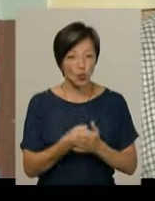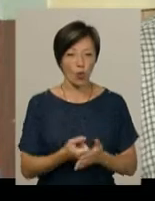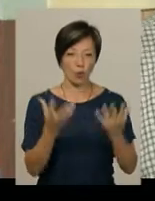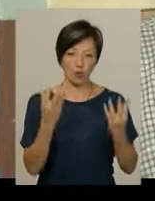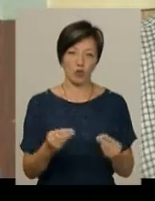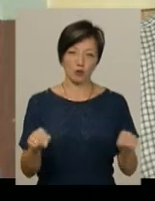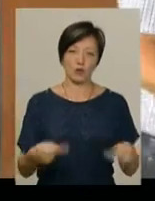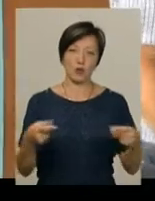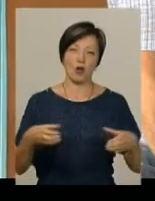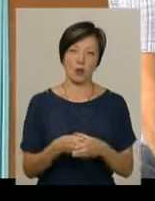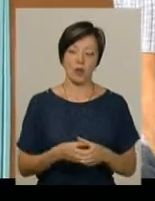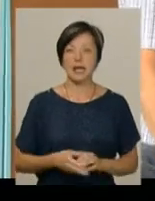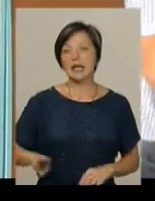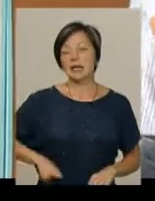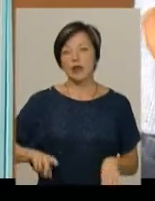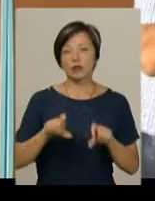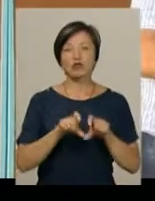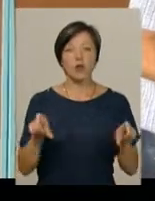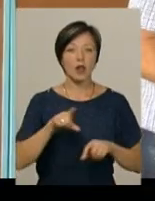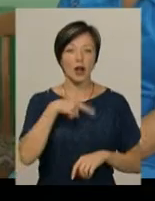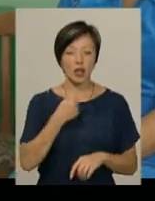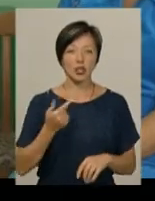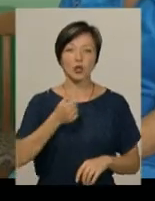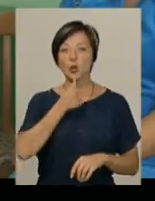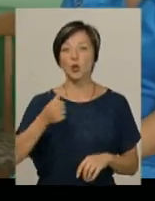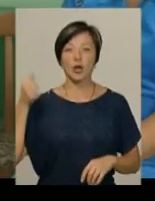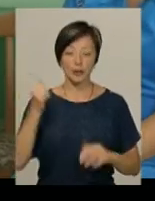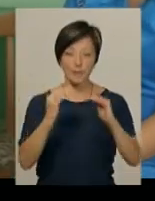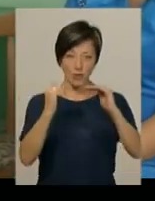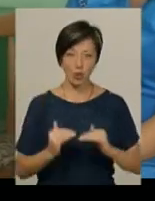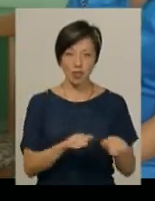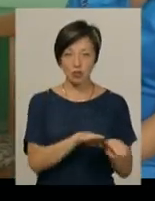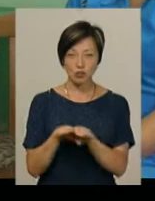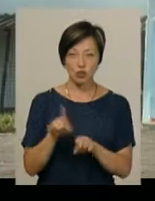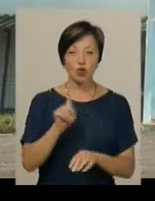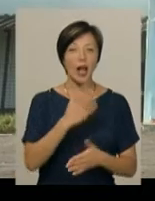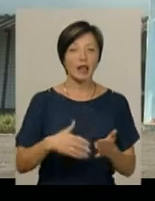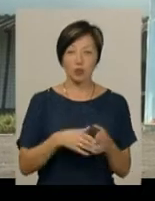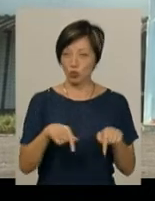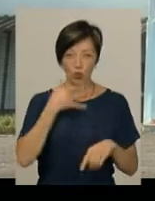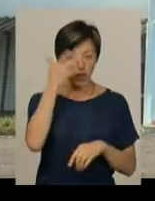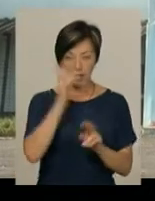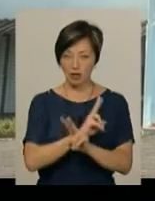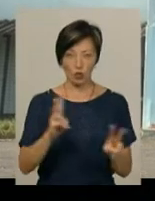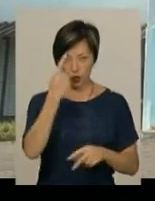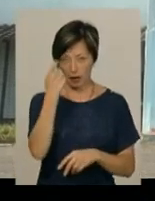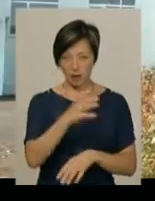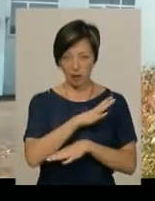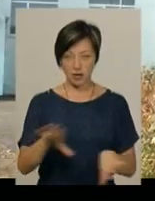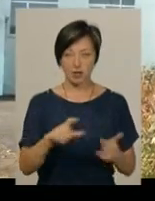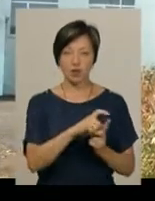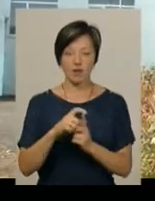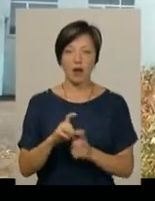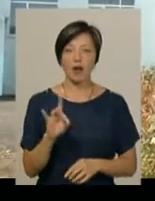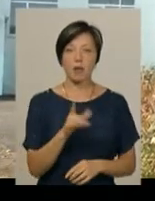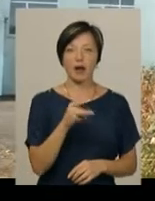моменту створення громади. Директор школи Роман Гриневич каже, торік закладу понизили ступінь, але що його ліквідують цього літа, ніхто не попереджав. За словами